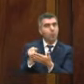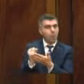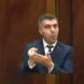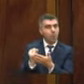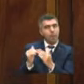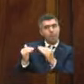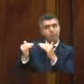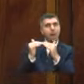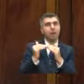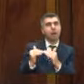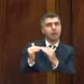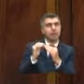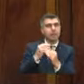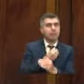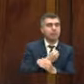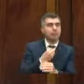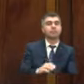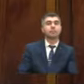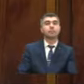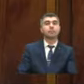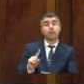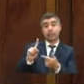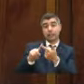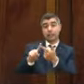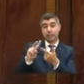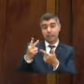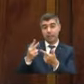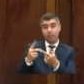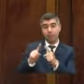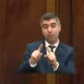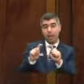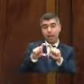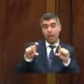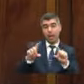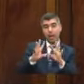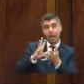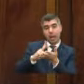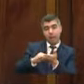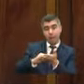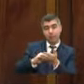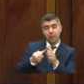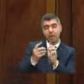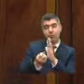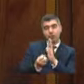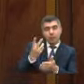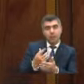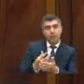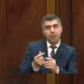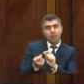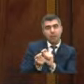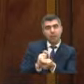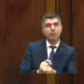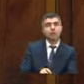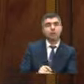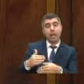المؤسسات المدبره للقطاع الصحي. ثانيا، اصلاح نظام المساعده الطبيه اللي حتى هو غادي اسمه مواكبه اطلاق